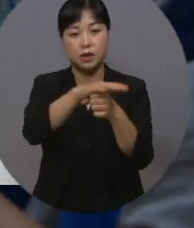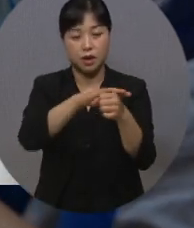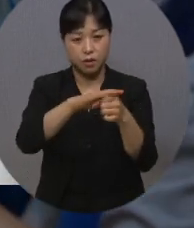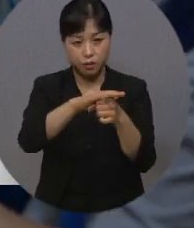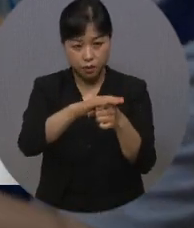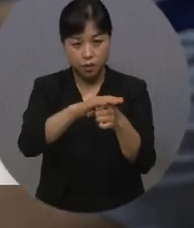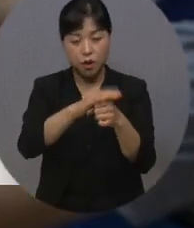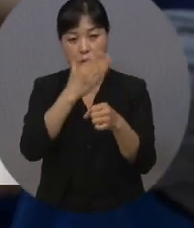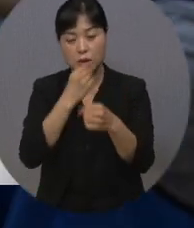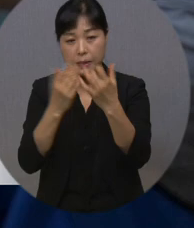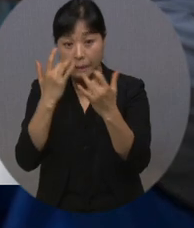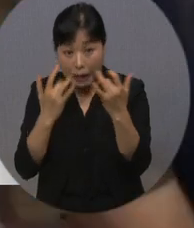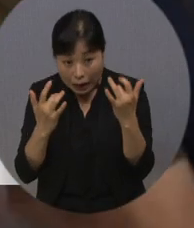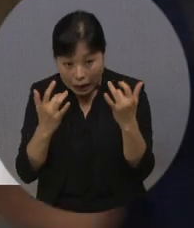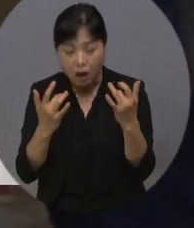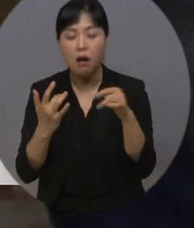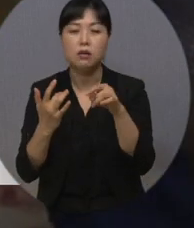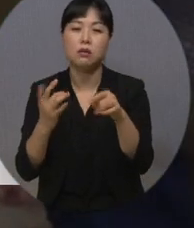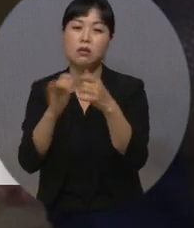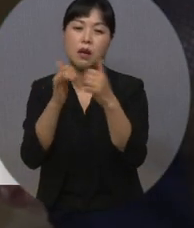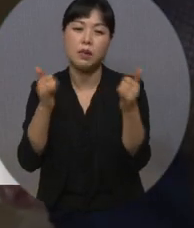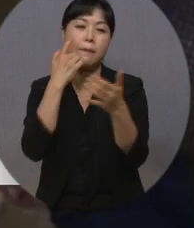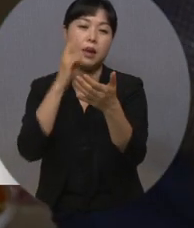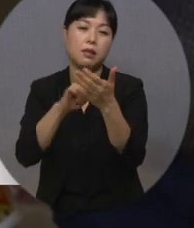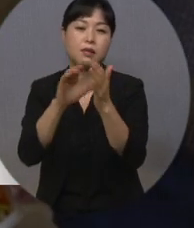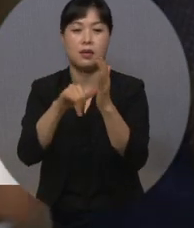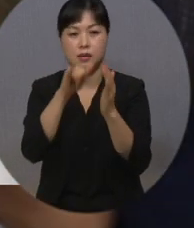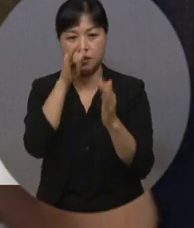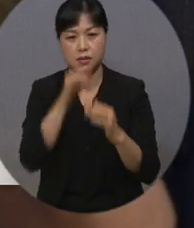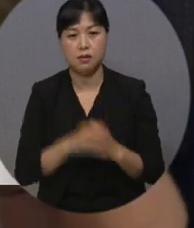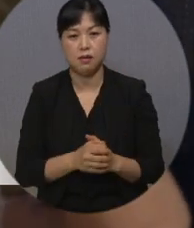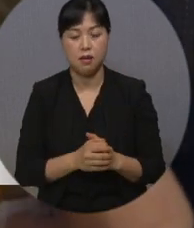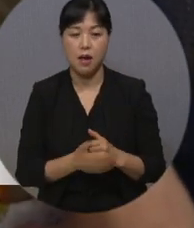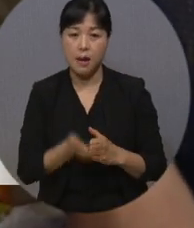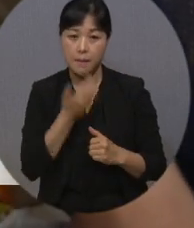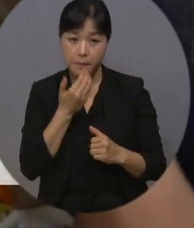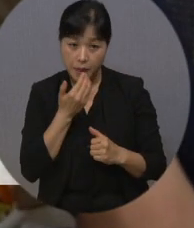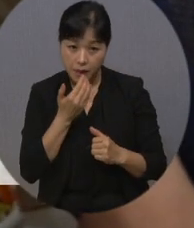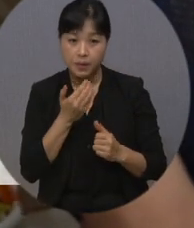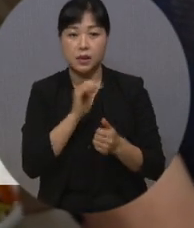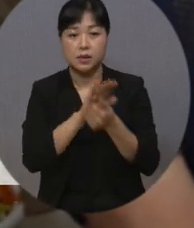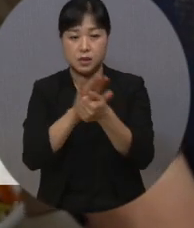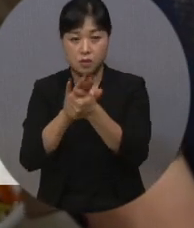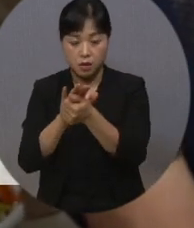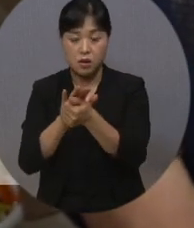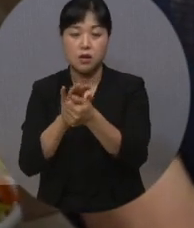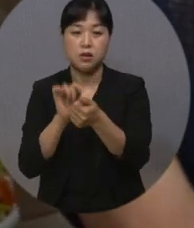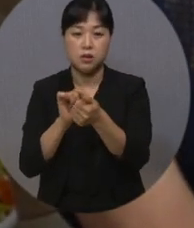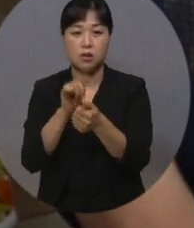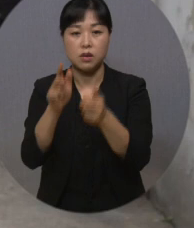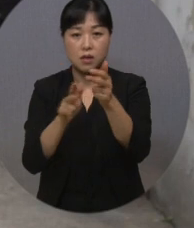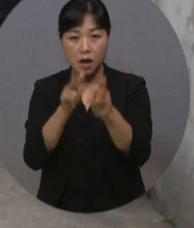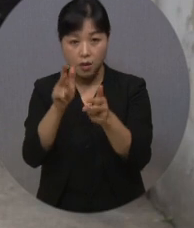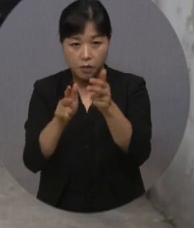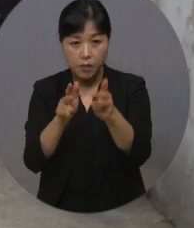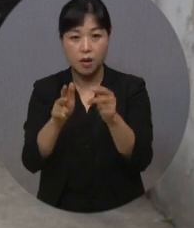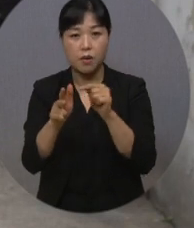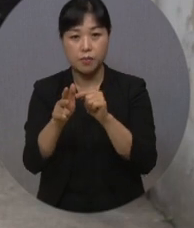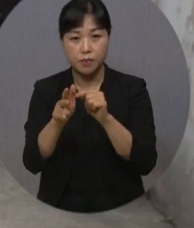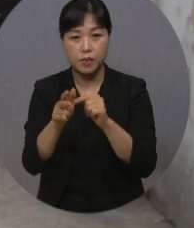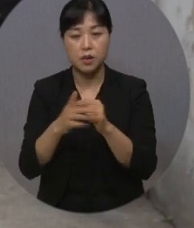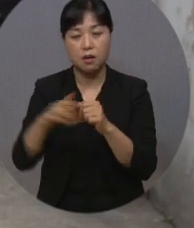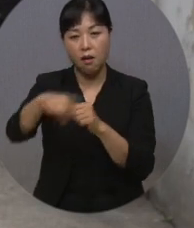속 시민이 발견되기도 합니다. 우리 밥집의 사랑은 그들을 복지 혜택의 양지로 이끌어주기도 합니다.